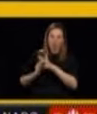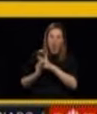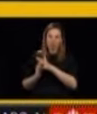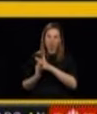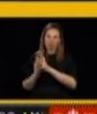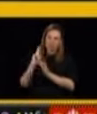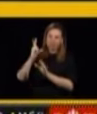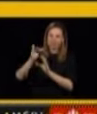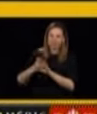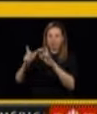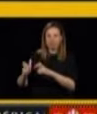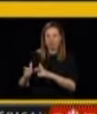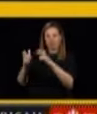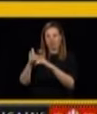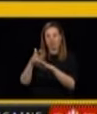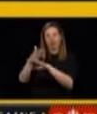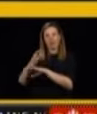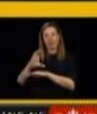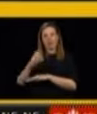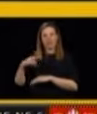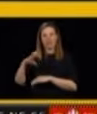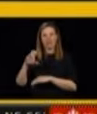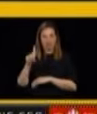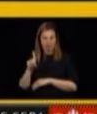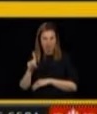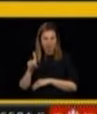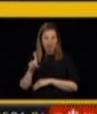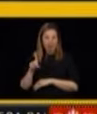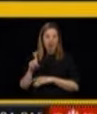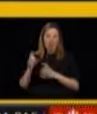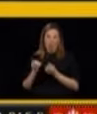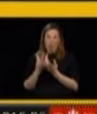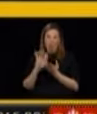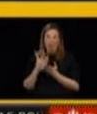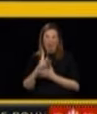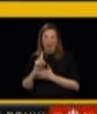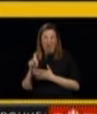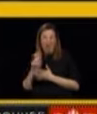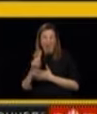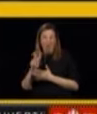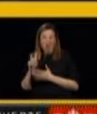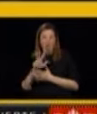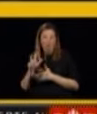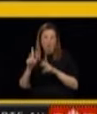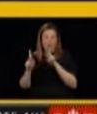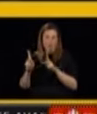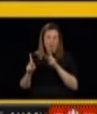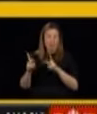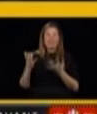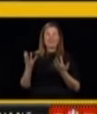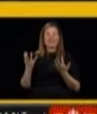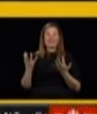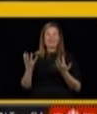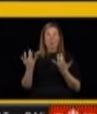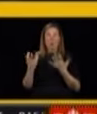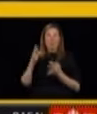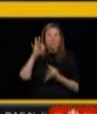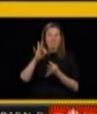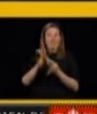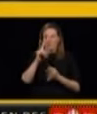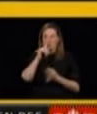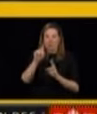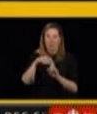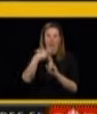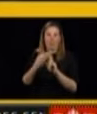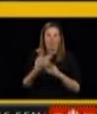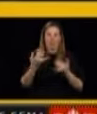dans les CHSLD. Alors ça, c'est probablement des centaines de personnes, là, parce qu'il faut voir qui va arriver sur le terrain.